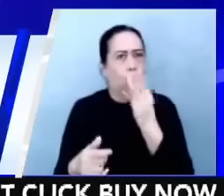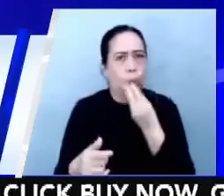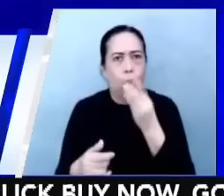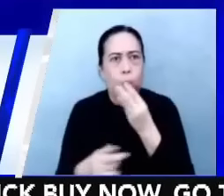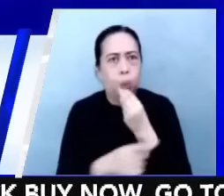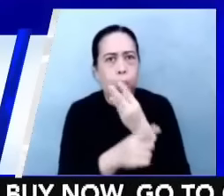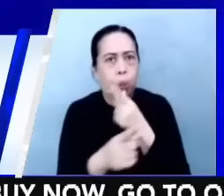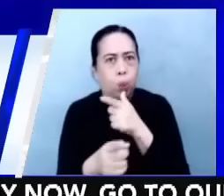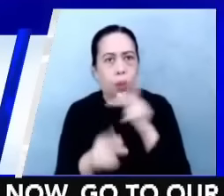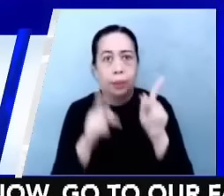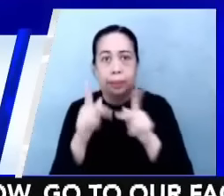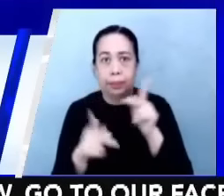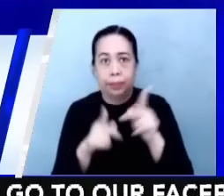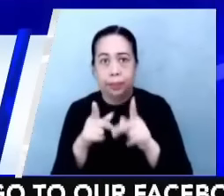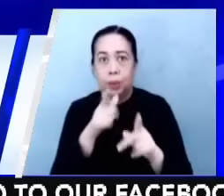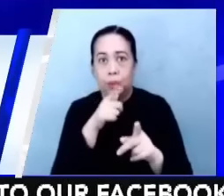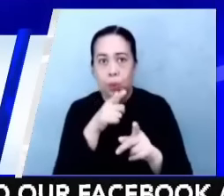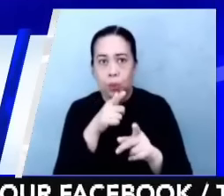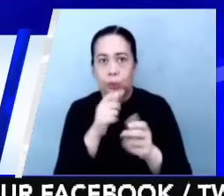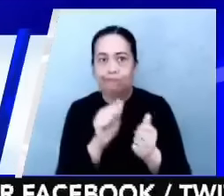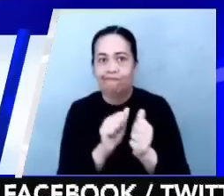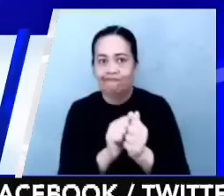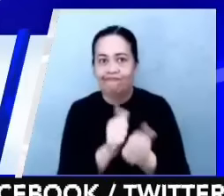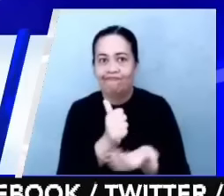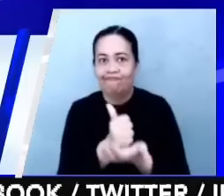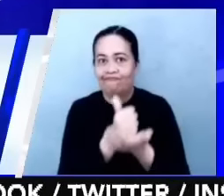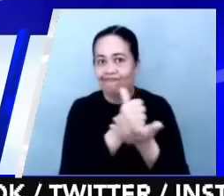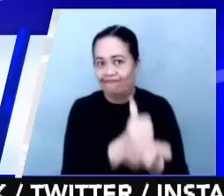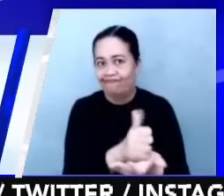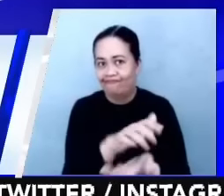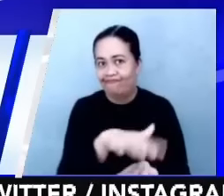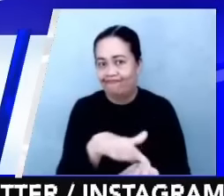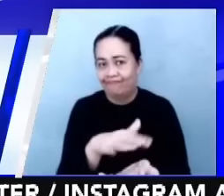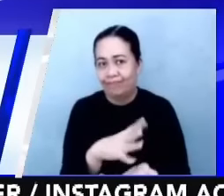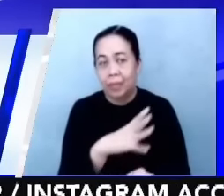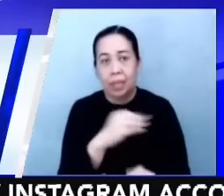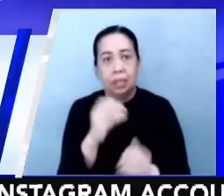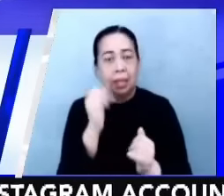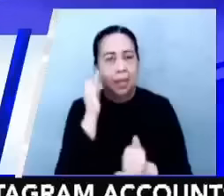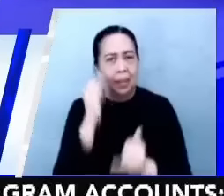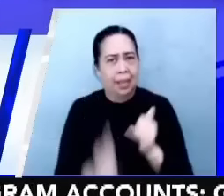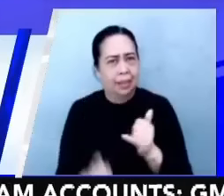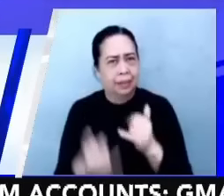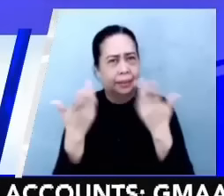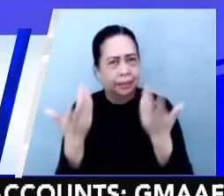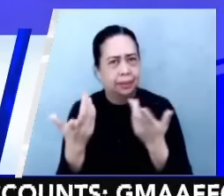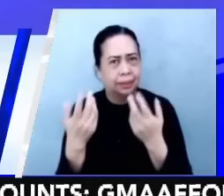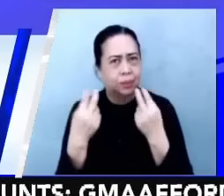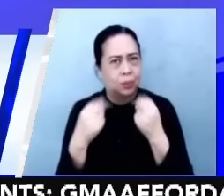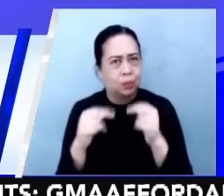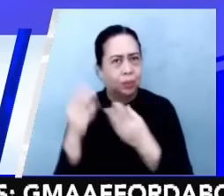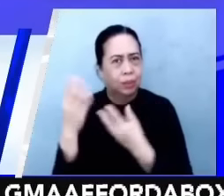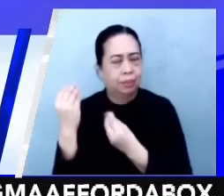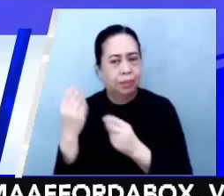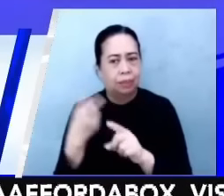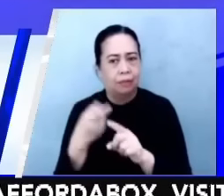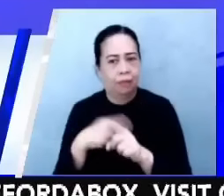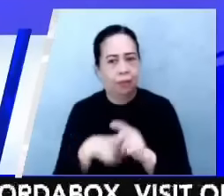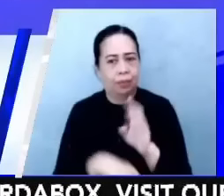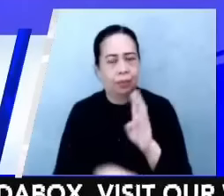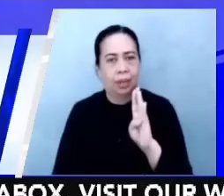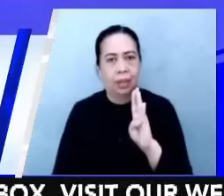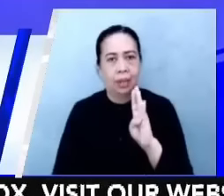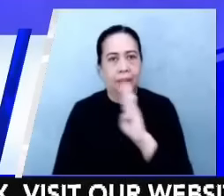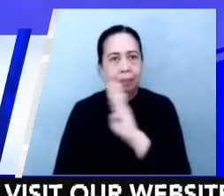taong nakipagsabwatan sa kanila at ang pinakahuling balita Igan mula sa bi nasa